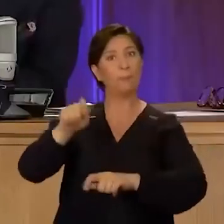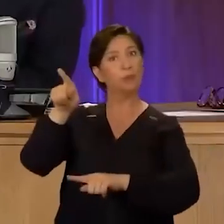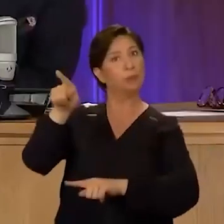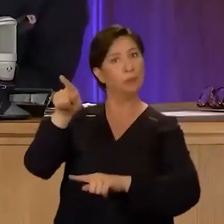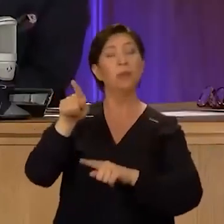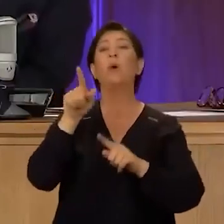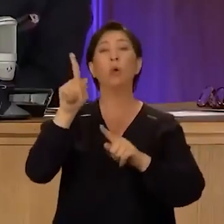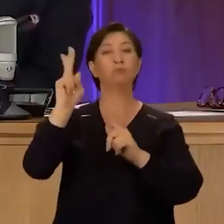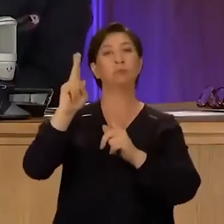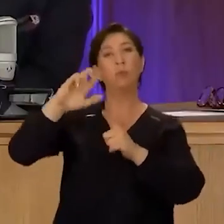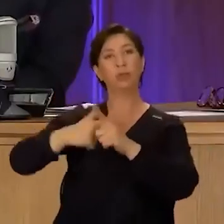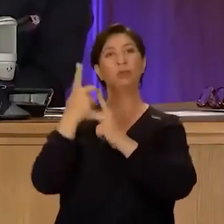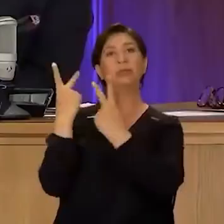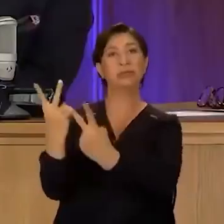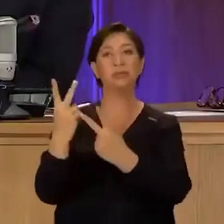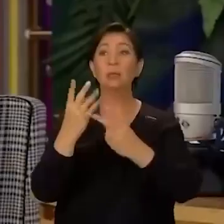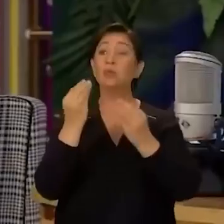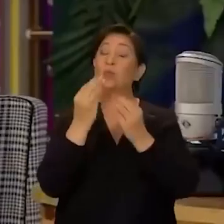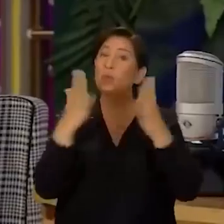yani TV yüzüm projesi